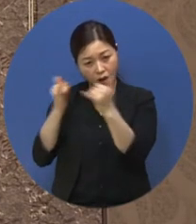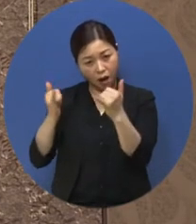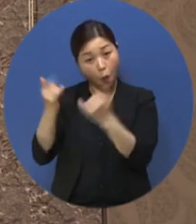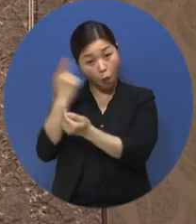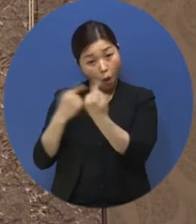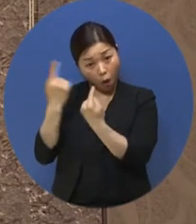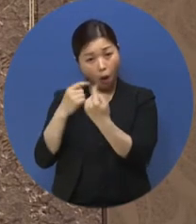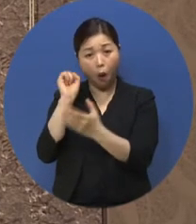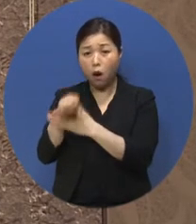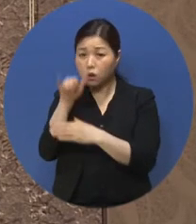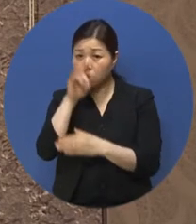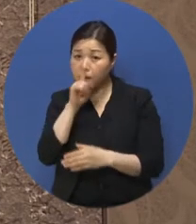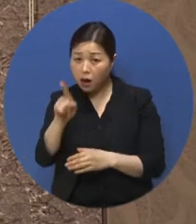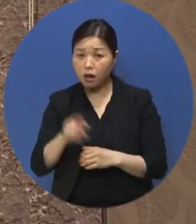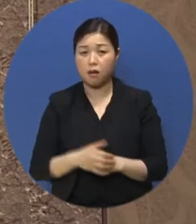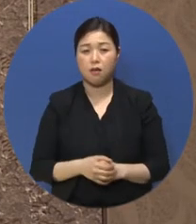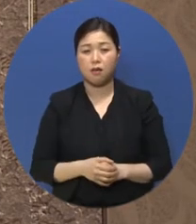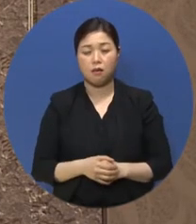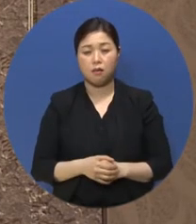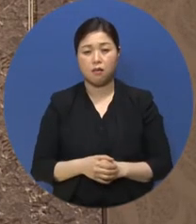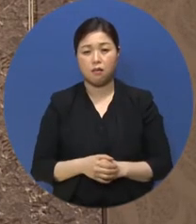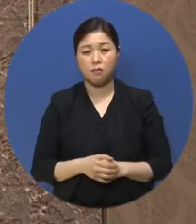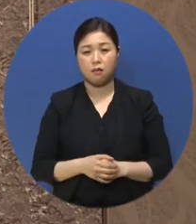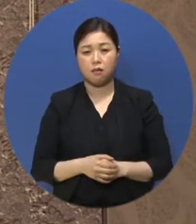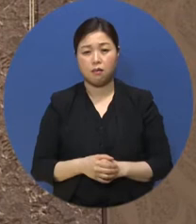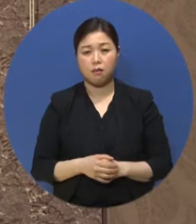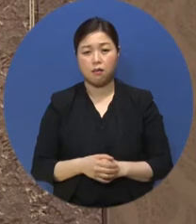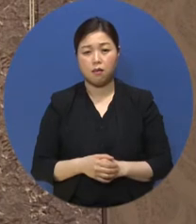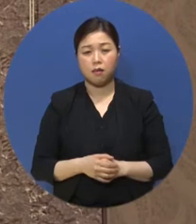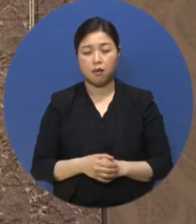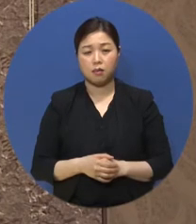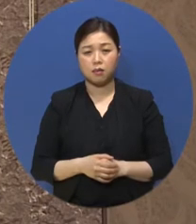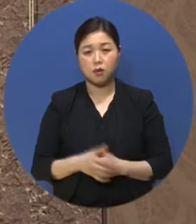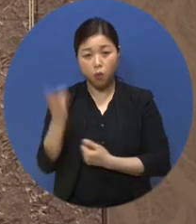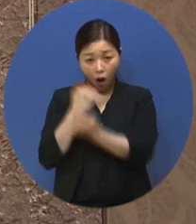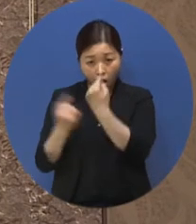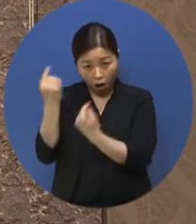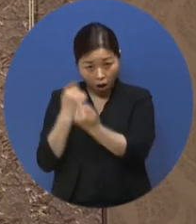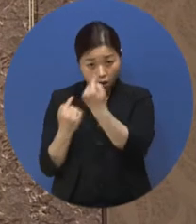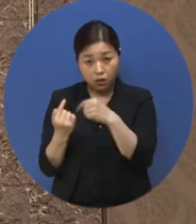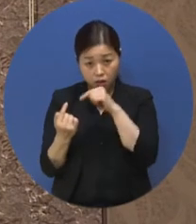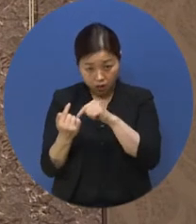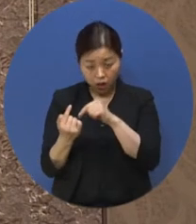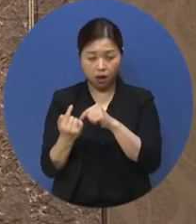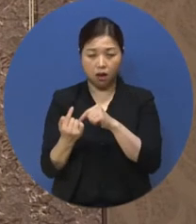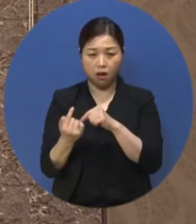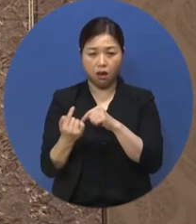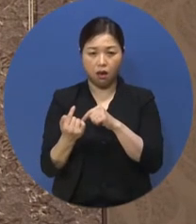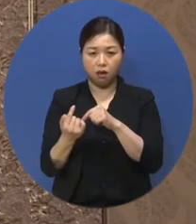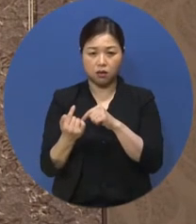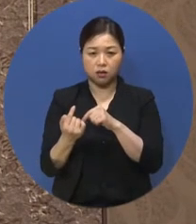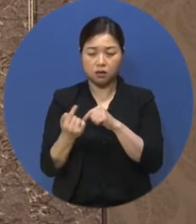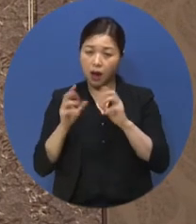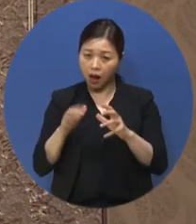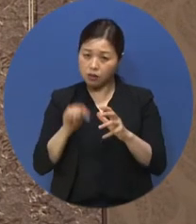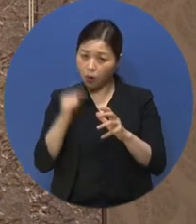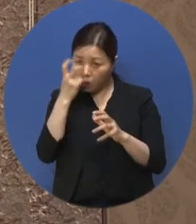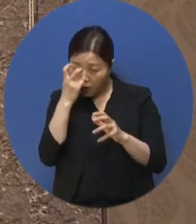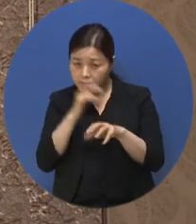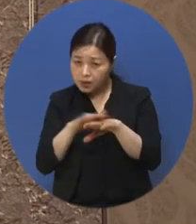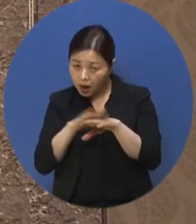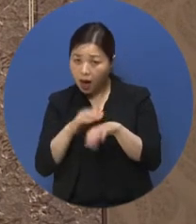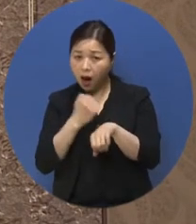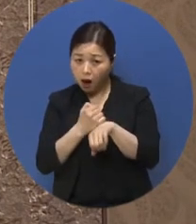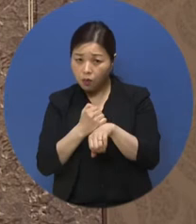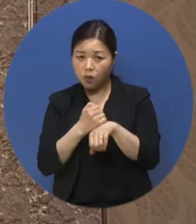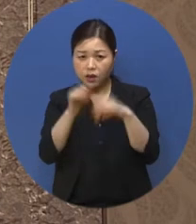받겠다고 얘기를 하고 있거든요. 네. 근데 이제 이게 받는 게 그 나라에서 관리를 철저히 하고 이렇게 대면 막